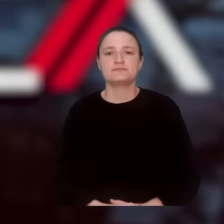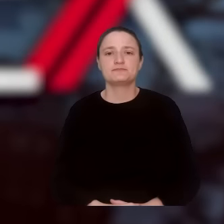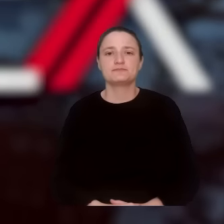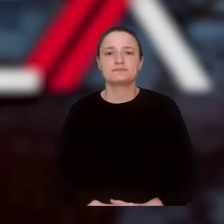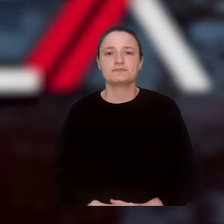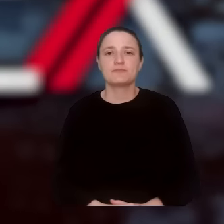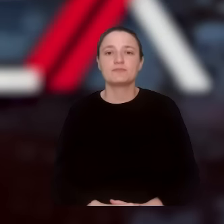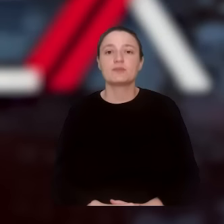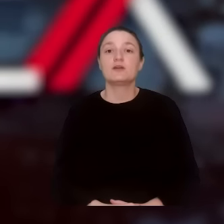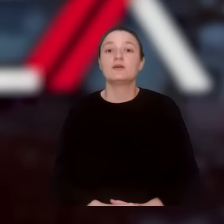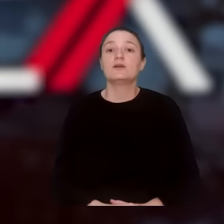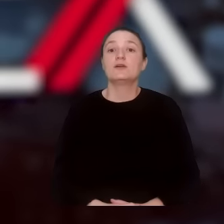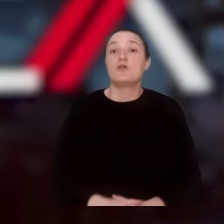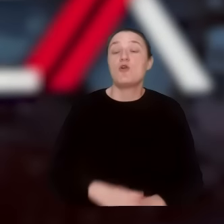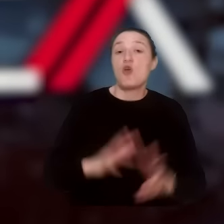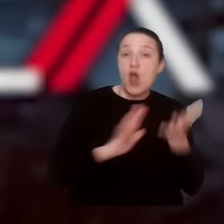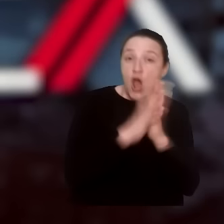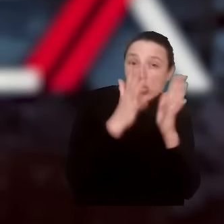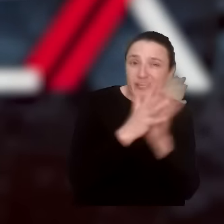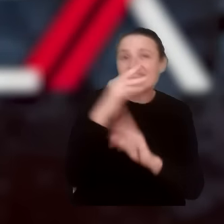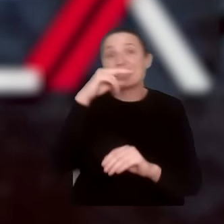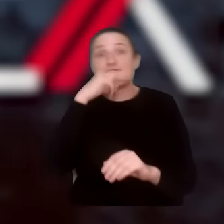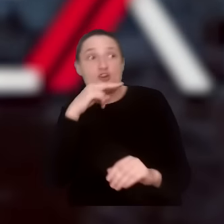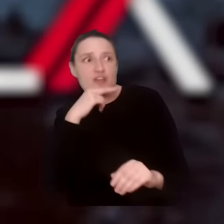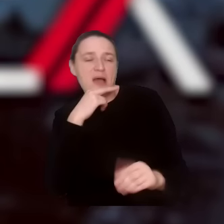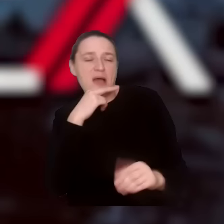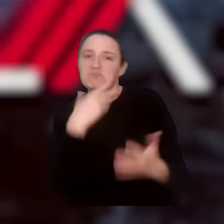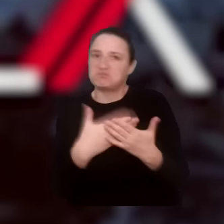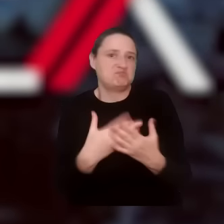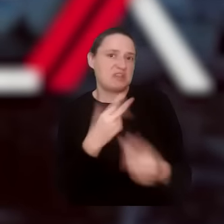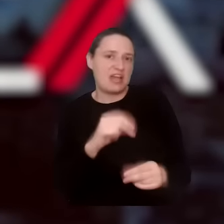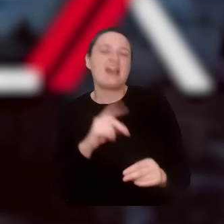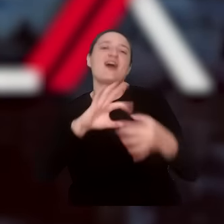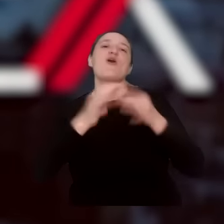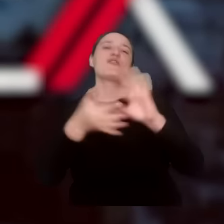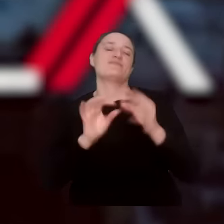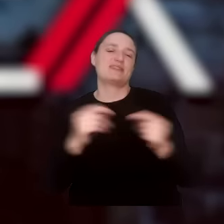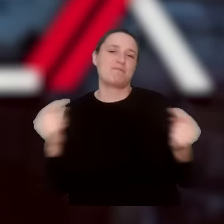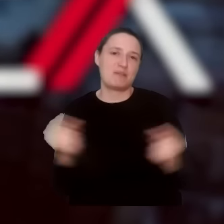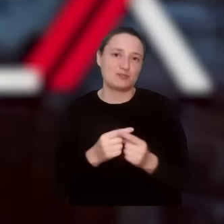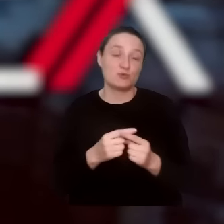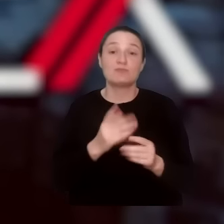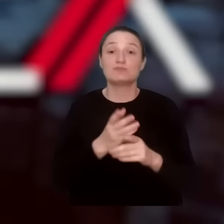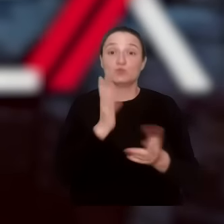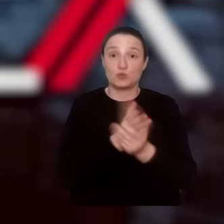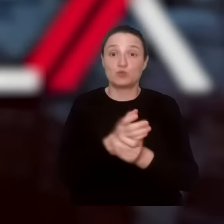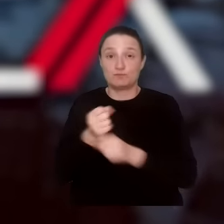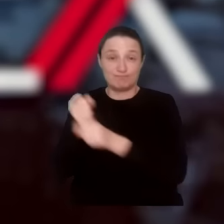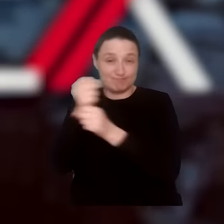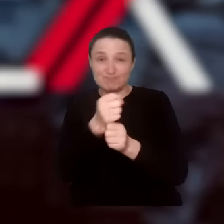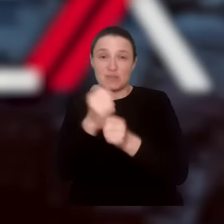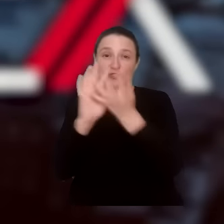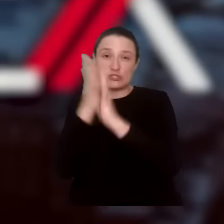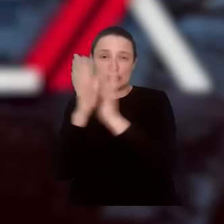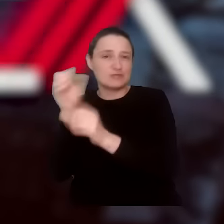Ogień na wodzie? Dlaczego nie? Jeśli to ogień olimpijski, wszystko jest możliwe. Płomień przemierza drogę z Pireusu do Marsylii na słynnym statku